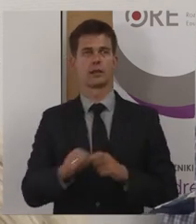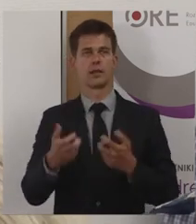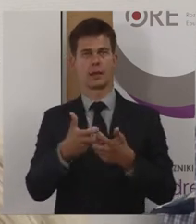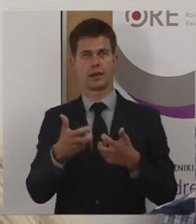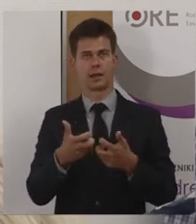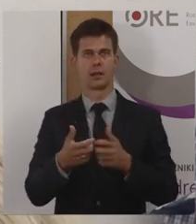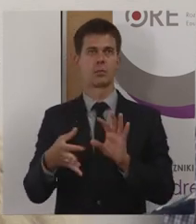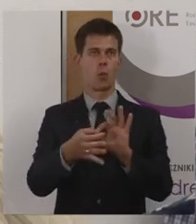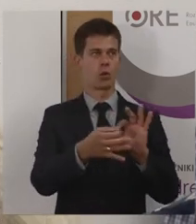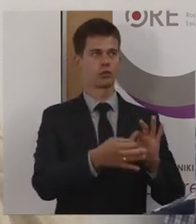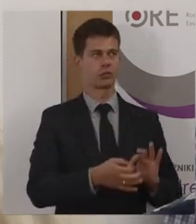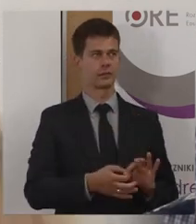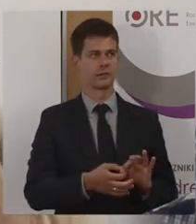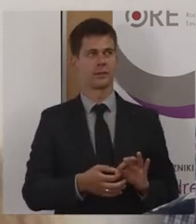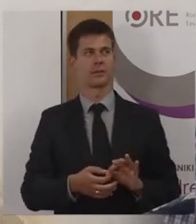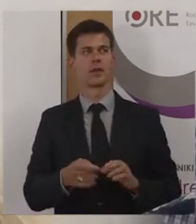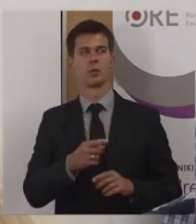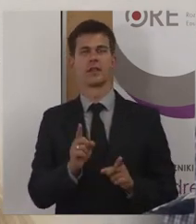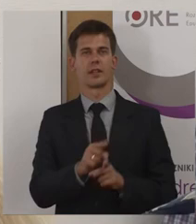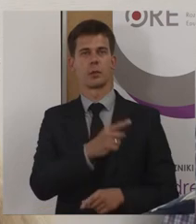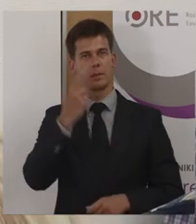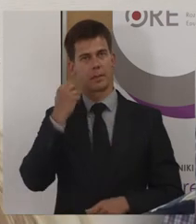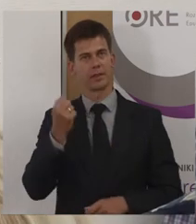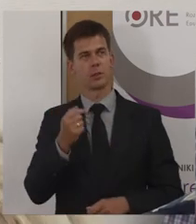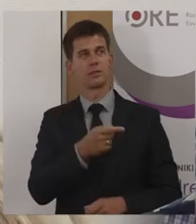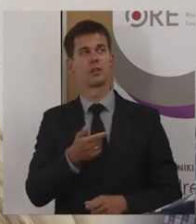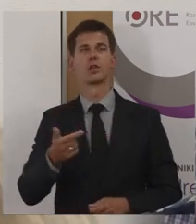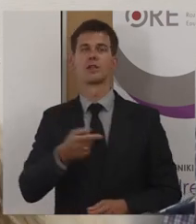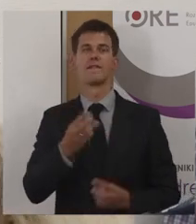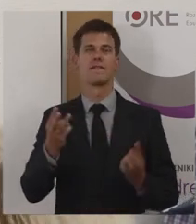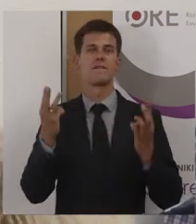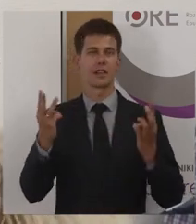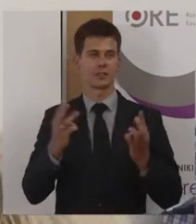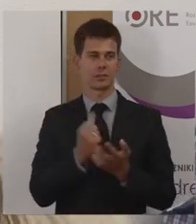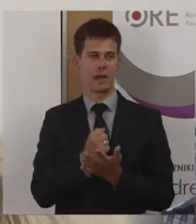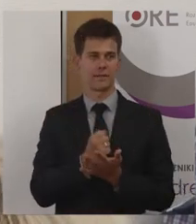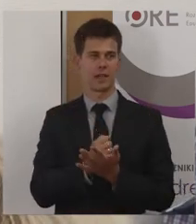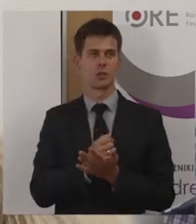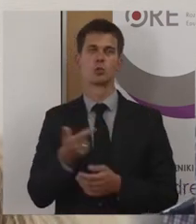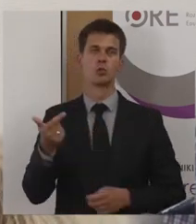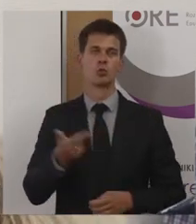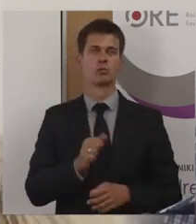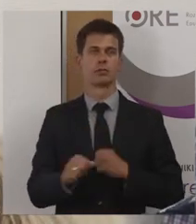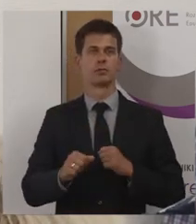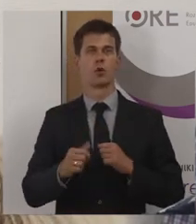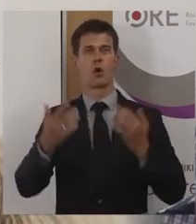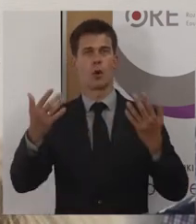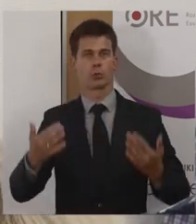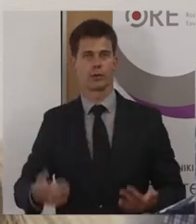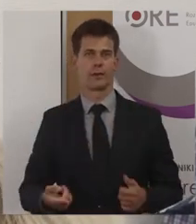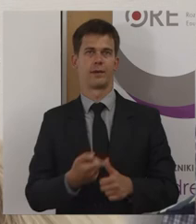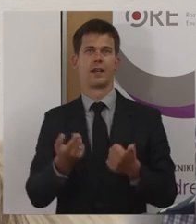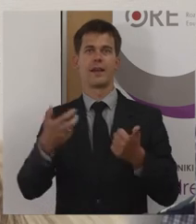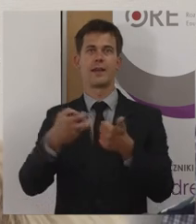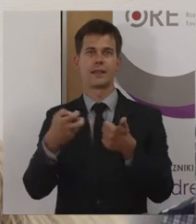Co, jak pamiętam z pana wypowiedzi, było powiedziane, że to jest najważniejsza rzecz. Żeby były komputery,